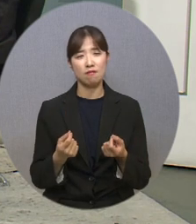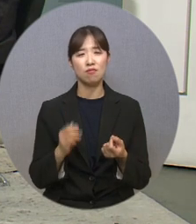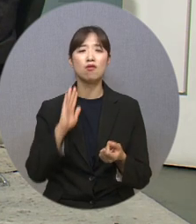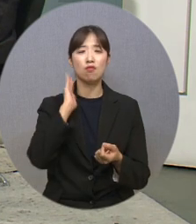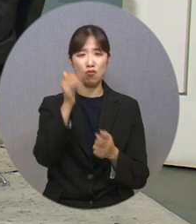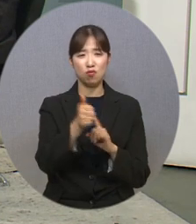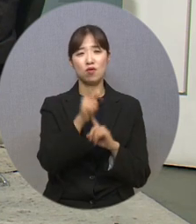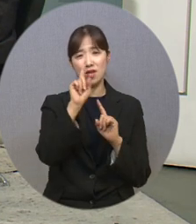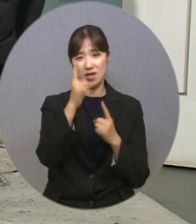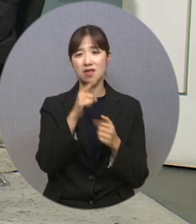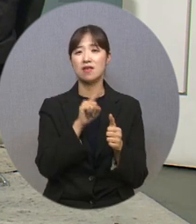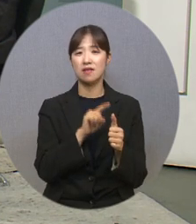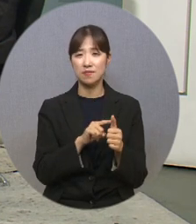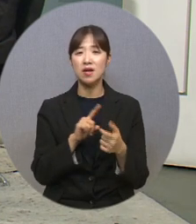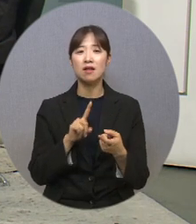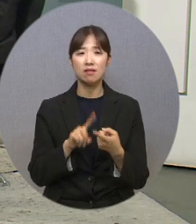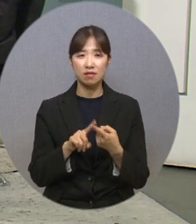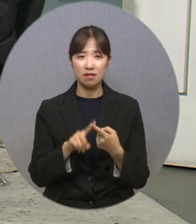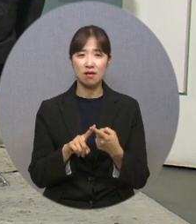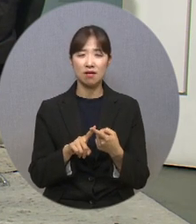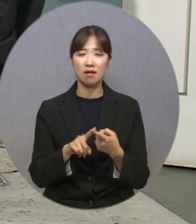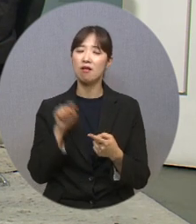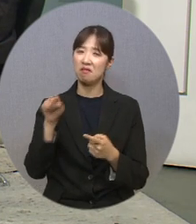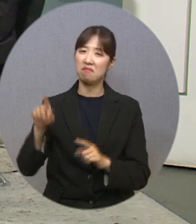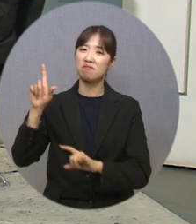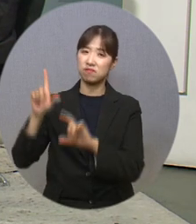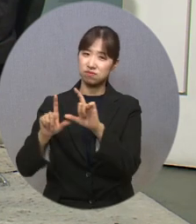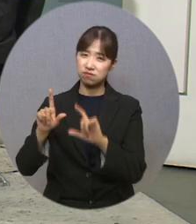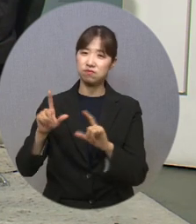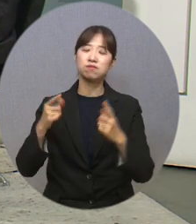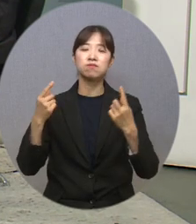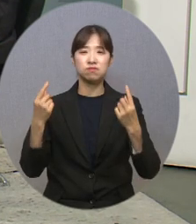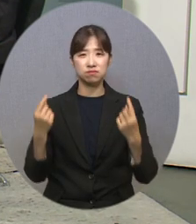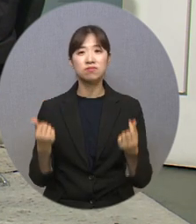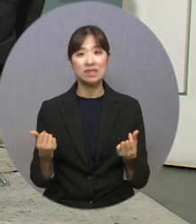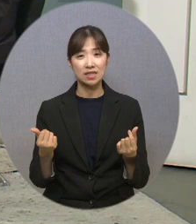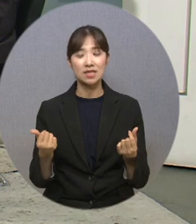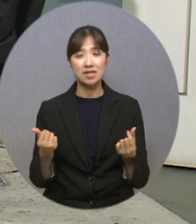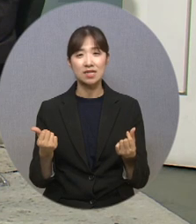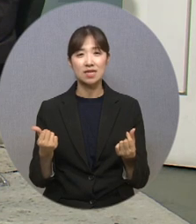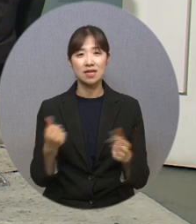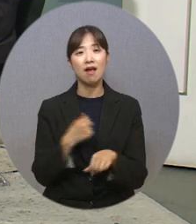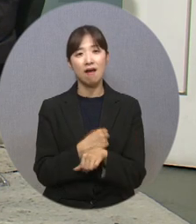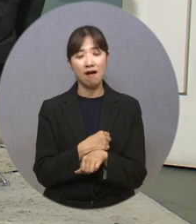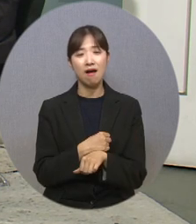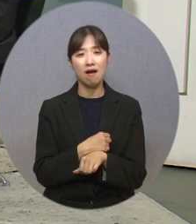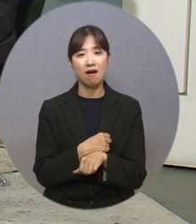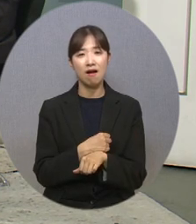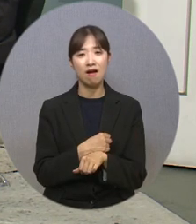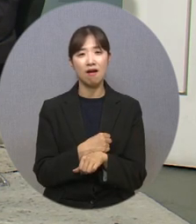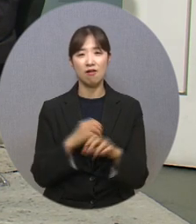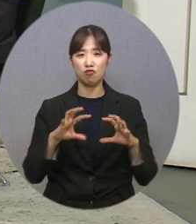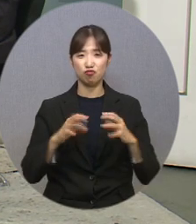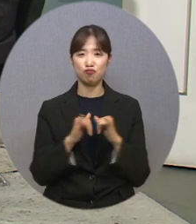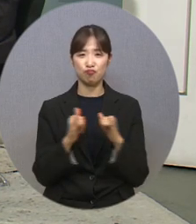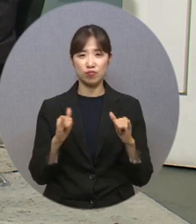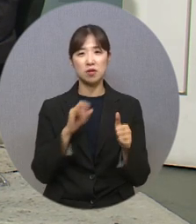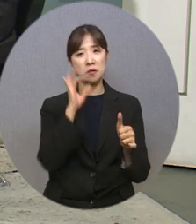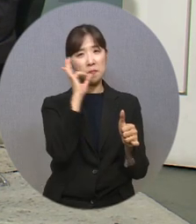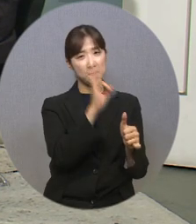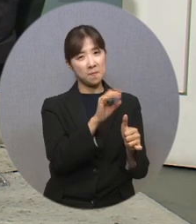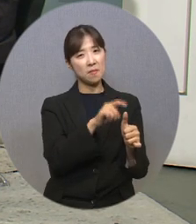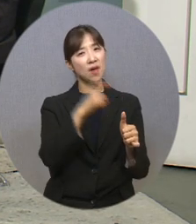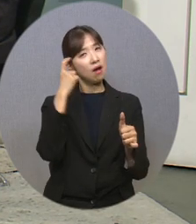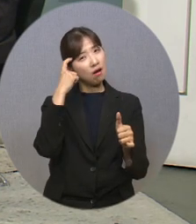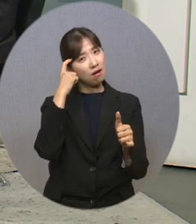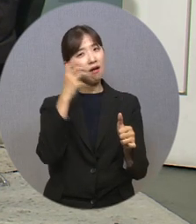이승만 박사에 대한 것을 그런 형태, 그런 어떤 모양새로 좀 국민들이